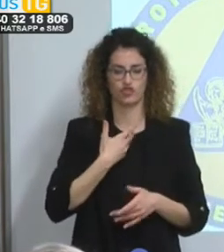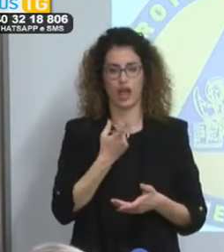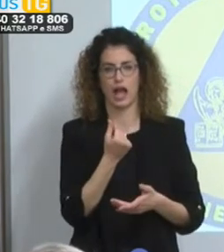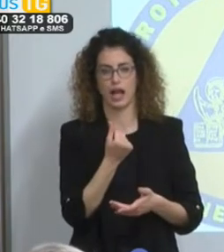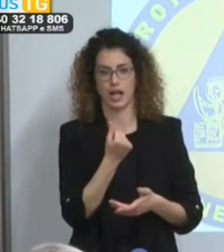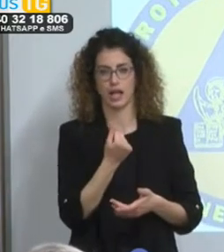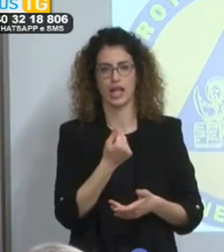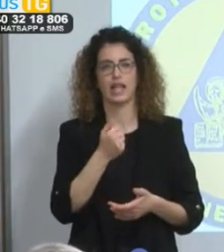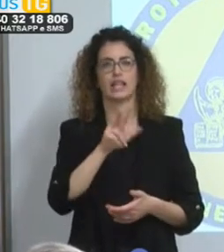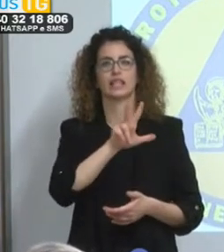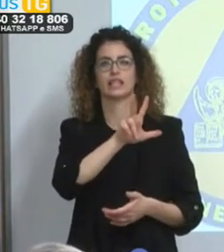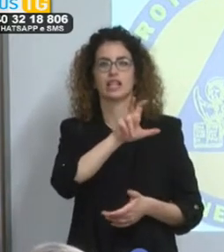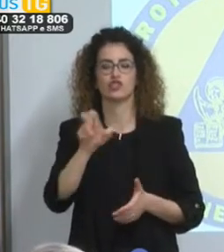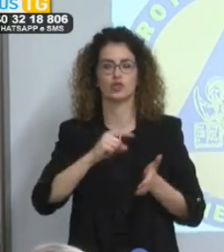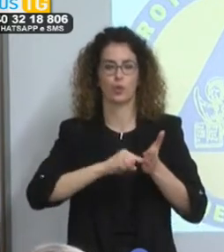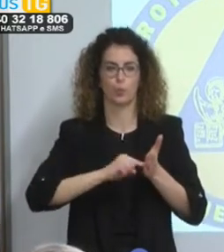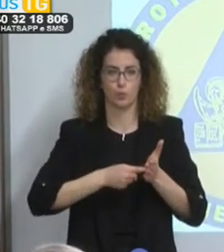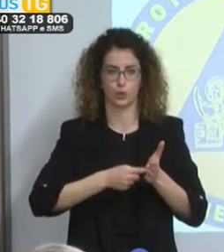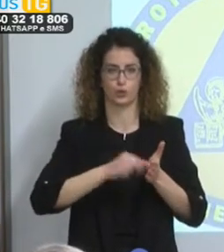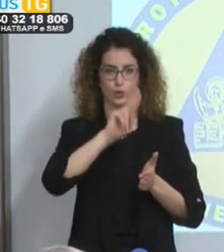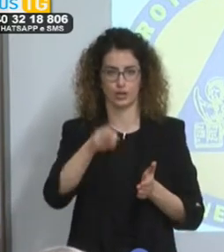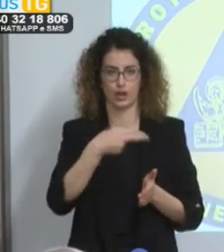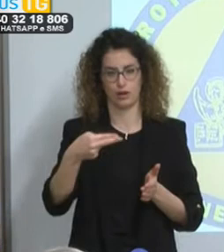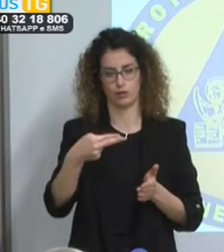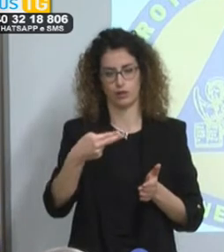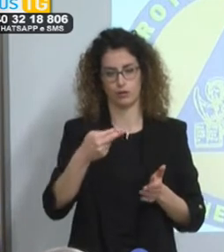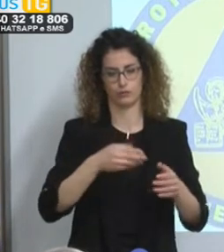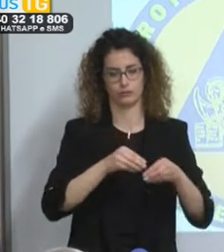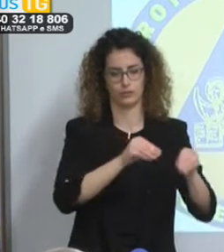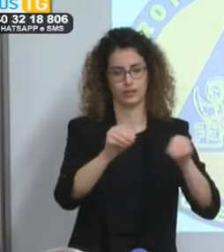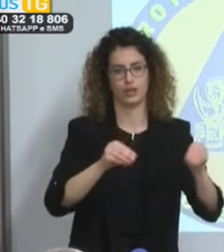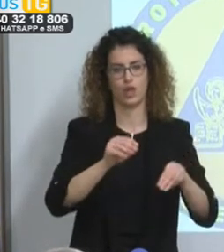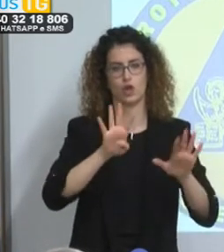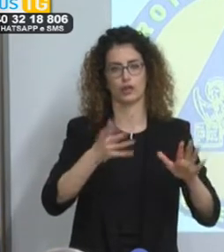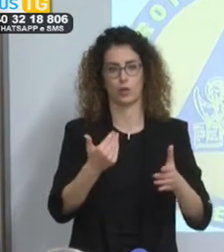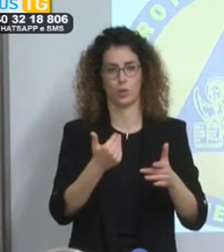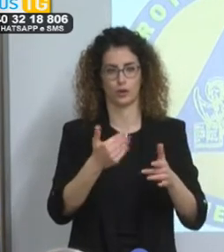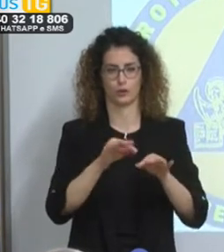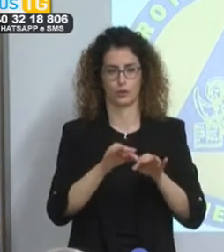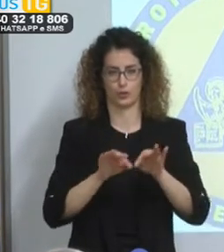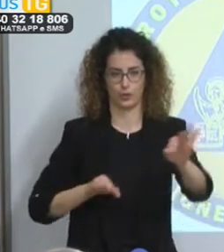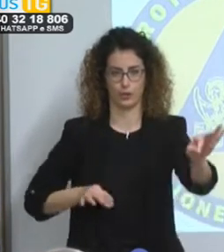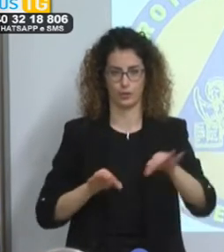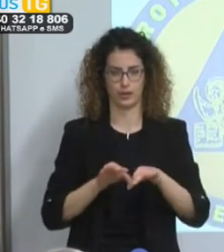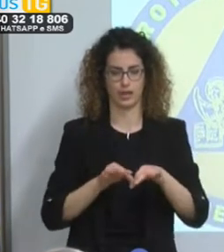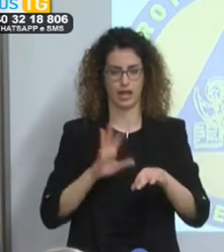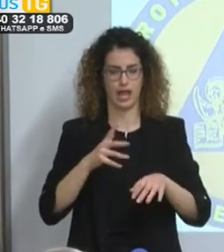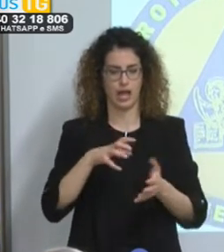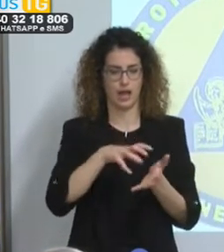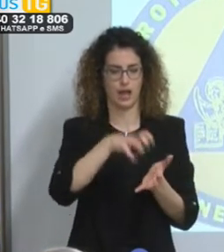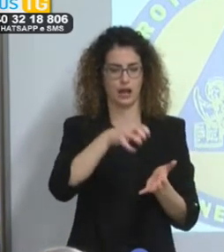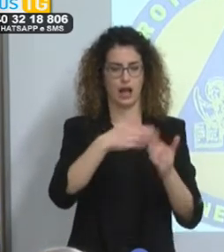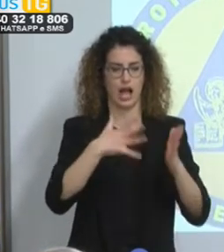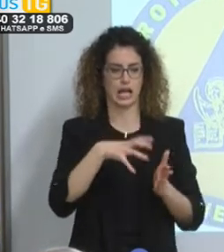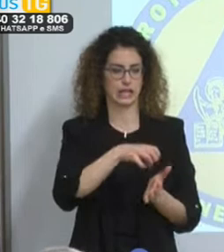euro spalmati sui 94 km e mezzo. Però l'esproprio è sempre una ferita, perché si sta presto a fare